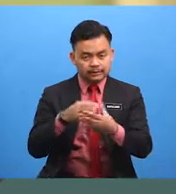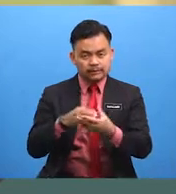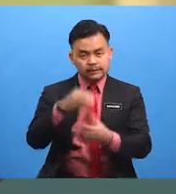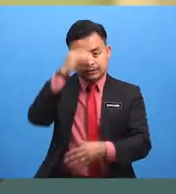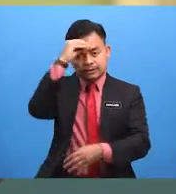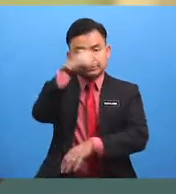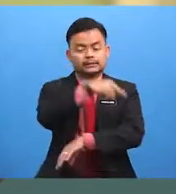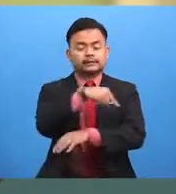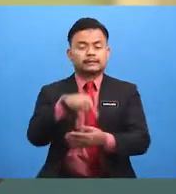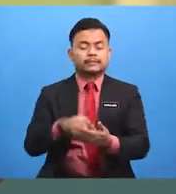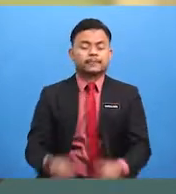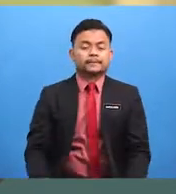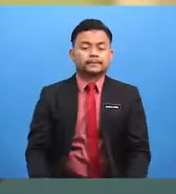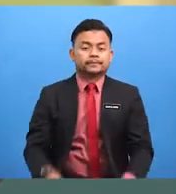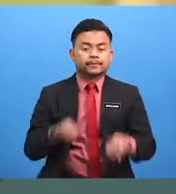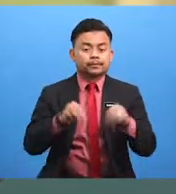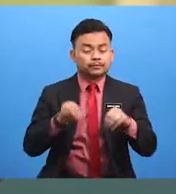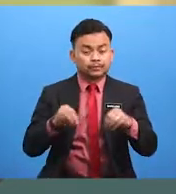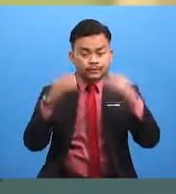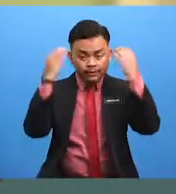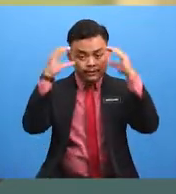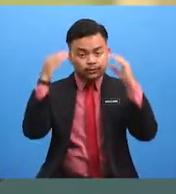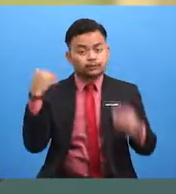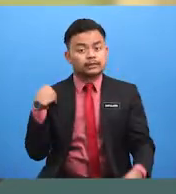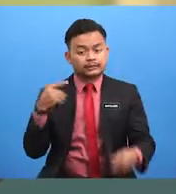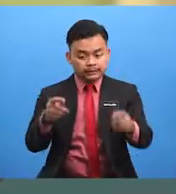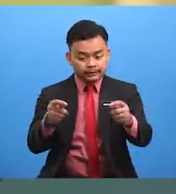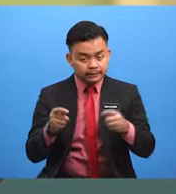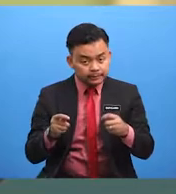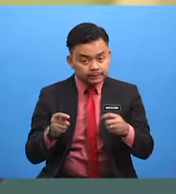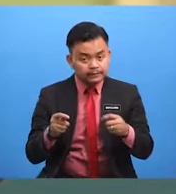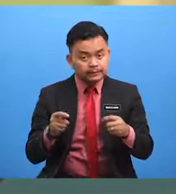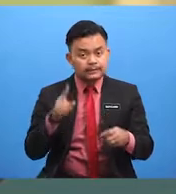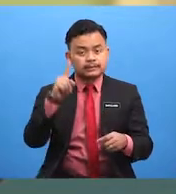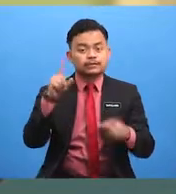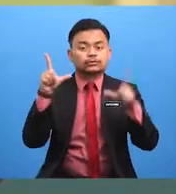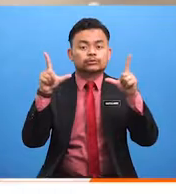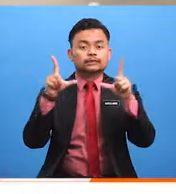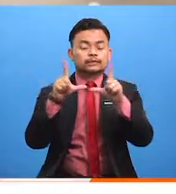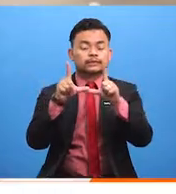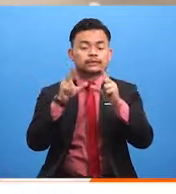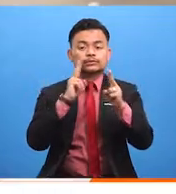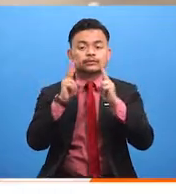Murid-murid, saya ada menerima sekeping kad ucapan sempena Hari Guru yang lalu.